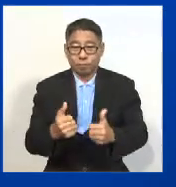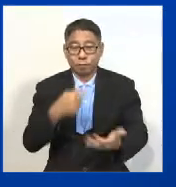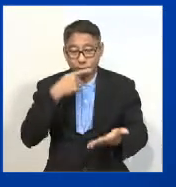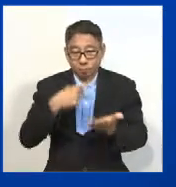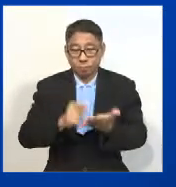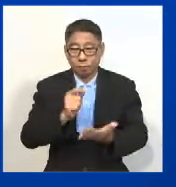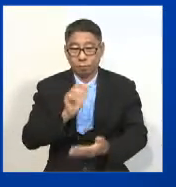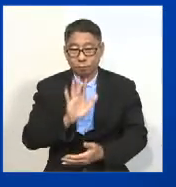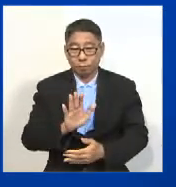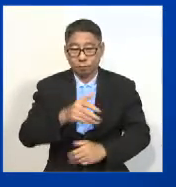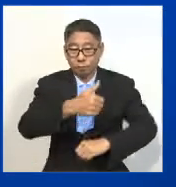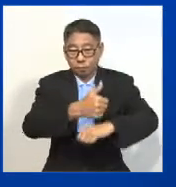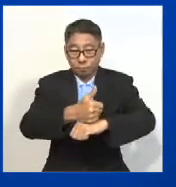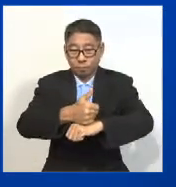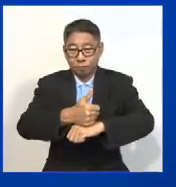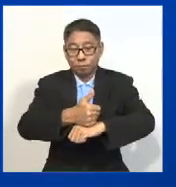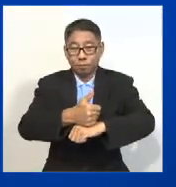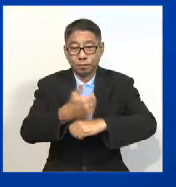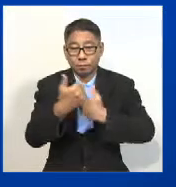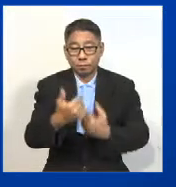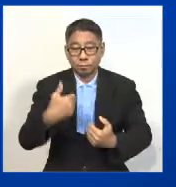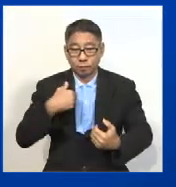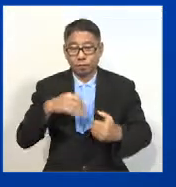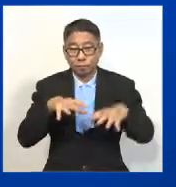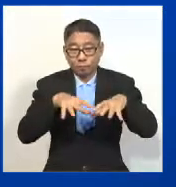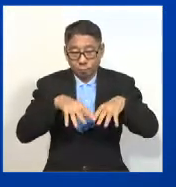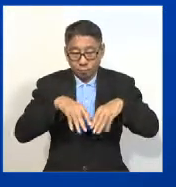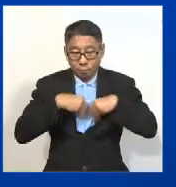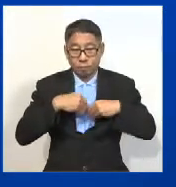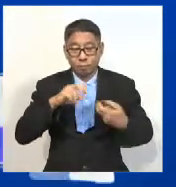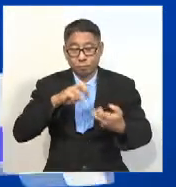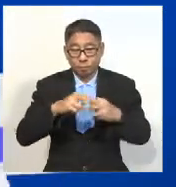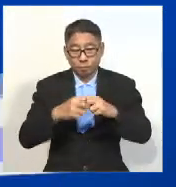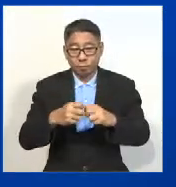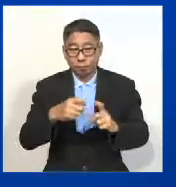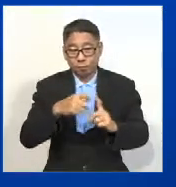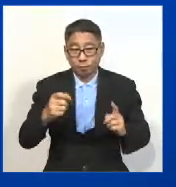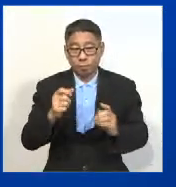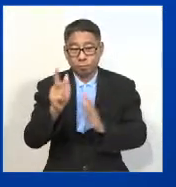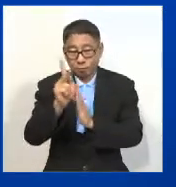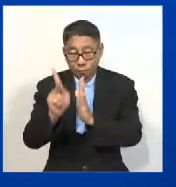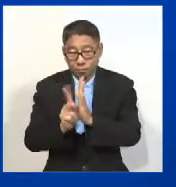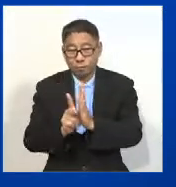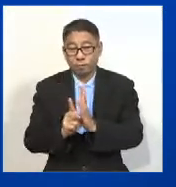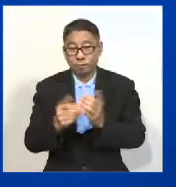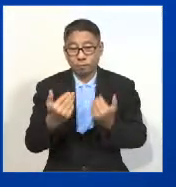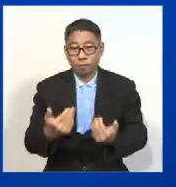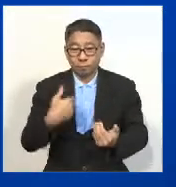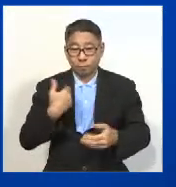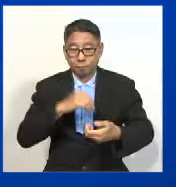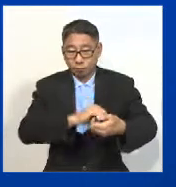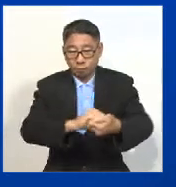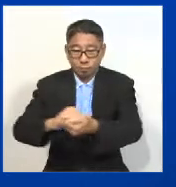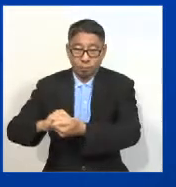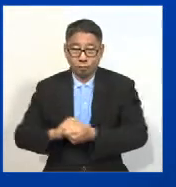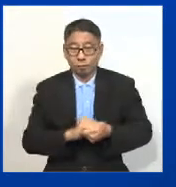ชน์ของฝ่ายบริหารที่รับรู้ปัญหาจากฝ่ายนิติบัญญัติอันนี้เป็นความร่วมมือ